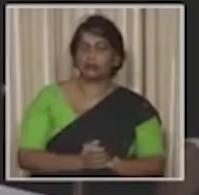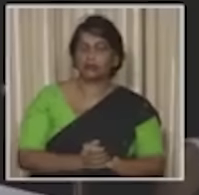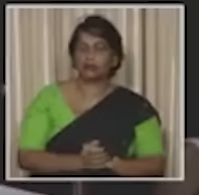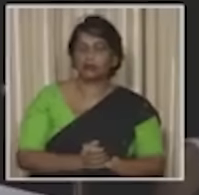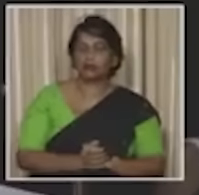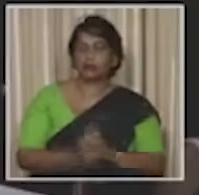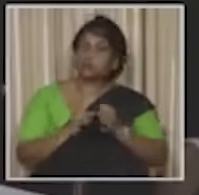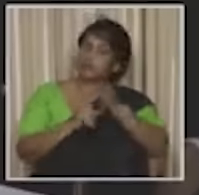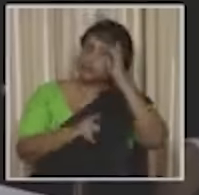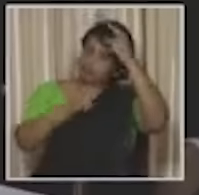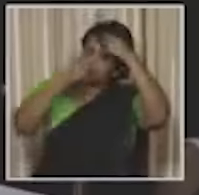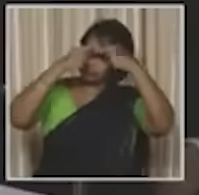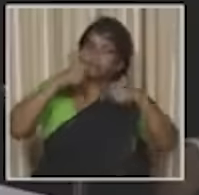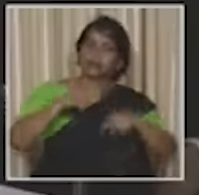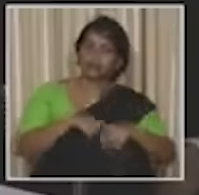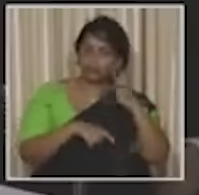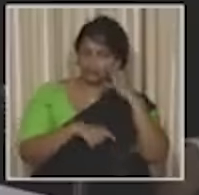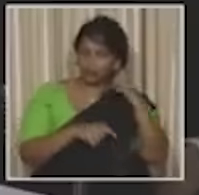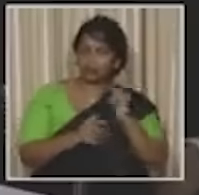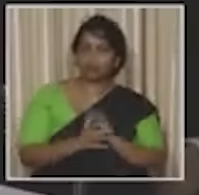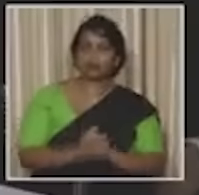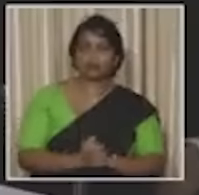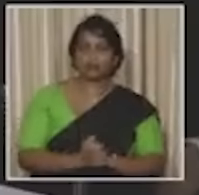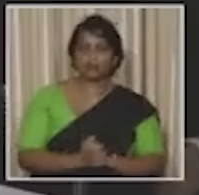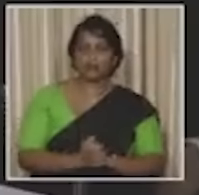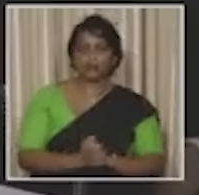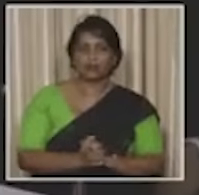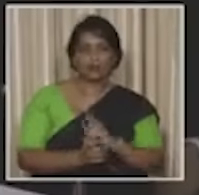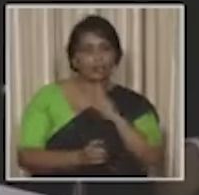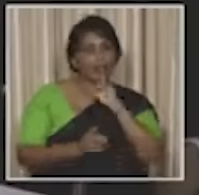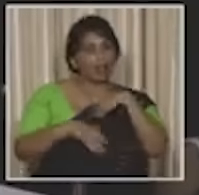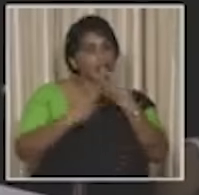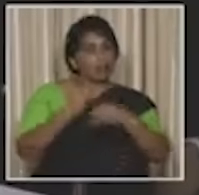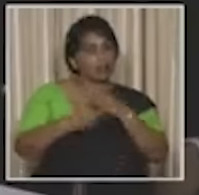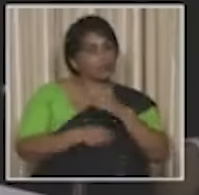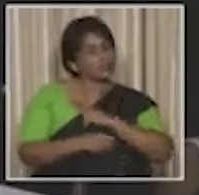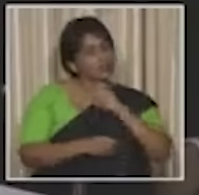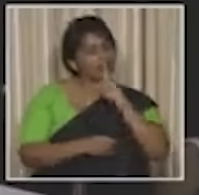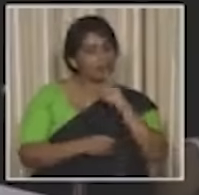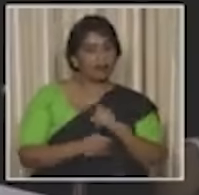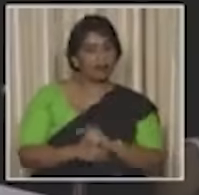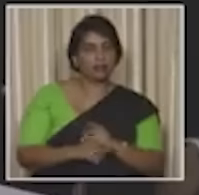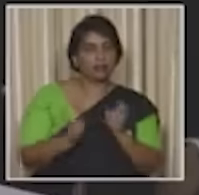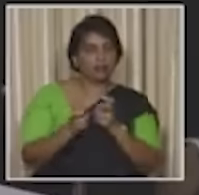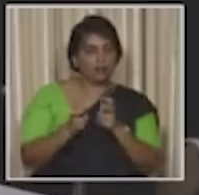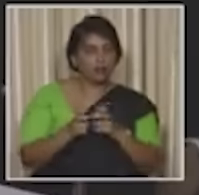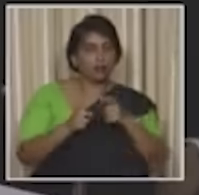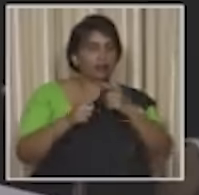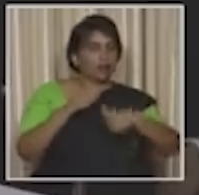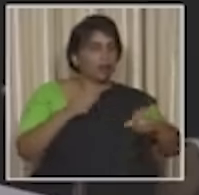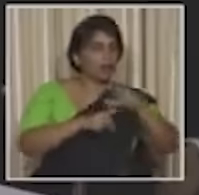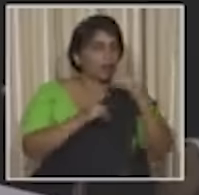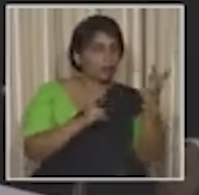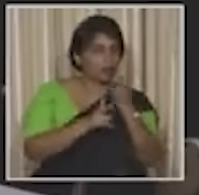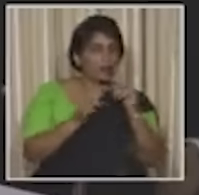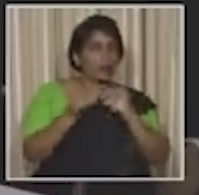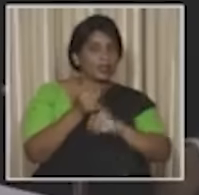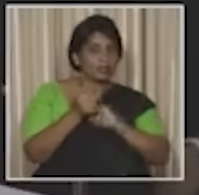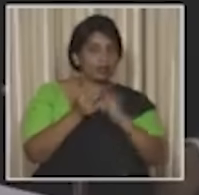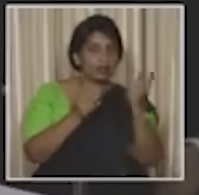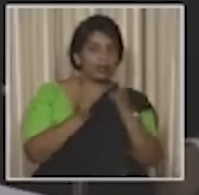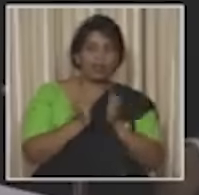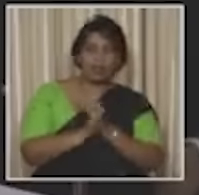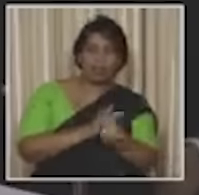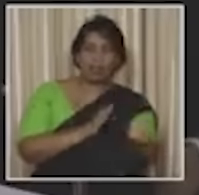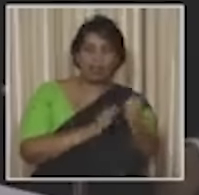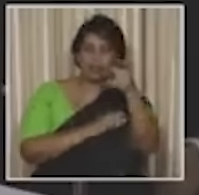indan janadhipathiwaraga indan mataka thiyaganna. මම කියන්නම් අනිත් ගනුදෙනු ටික ඔක්කොම කක්කුට්ටයි කක්කුට්ටගේ ගෝලයේ දෙන්නම සාගර රත්නායක ඇදේට